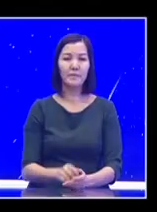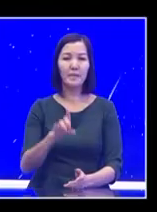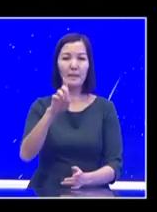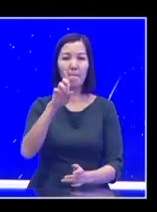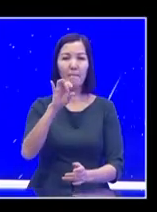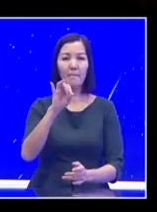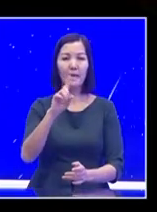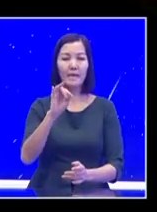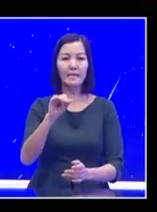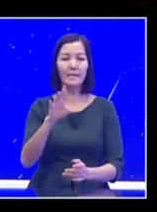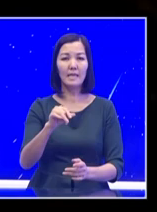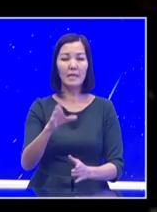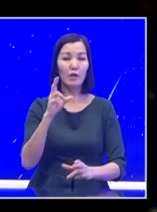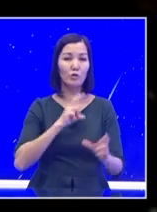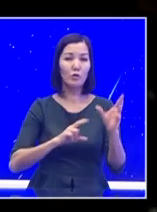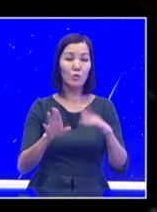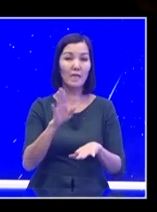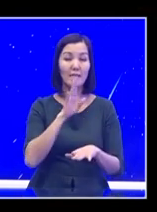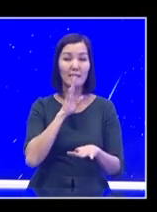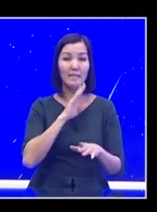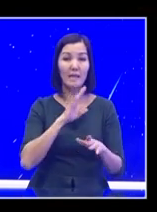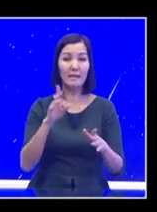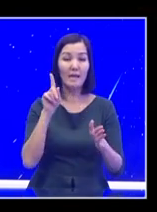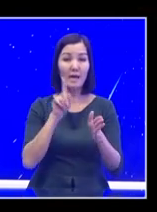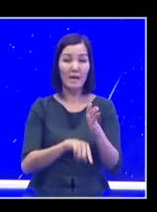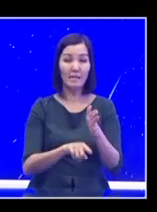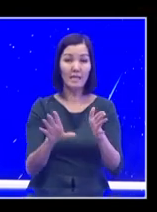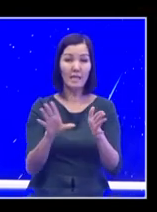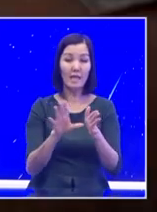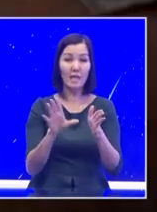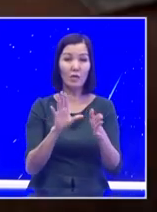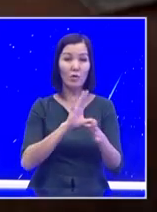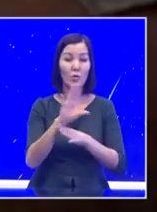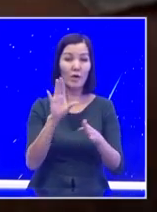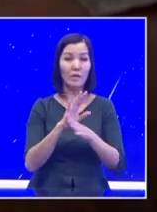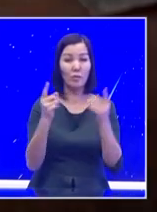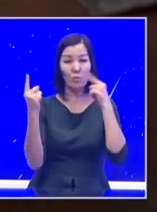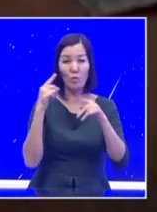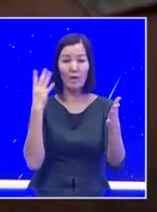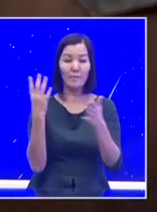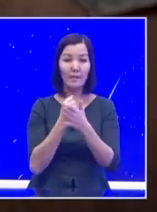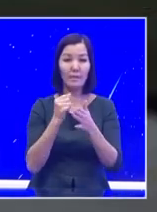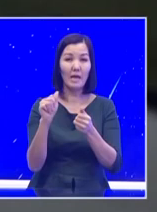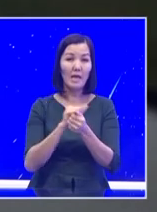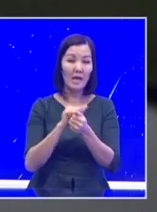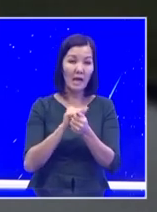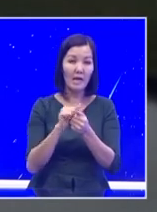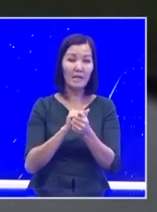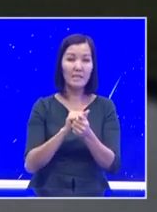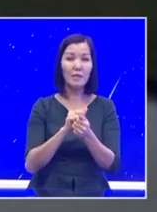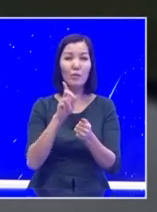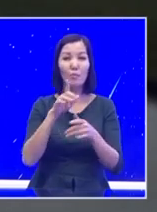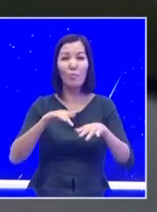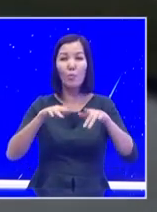Бразилиялық студент арзан электр қуатын өндіру әдісін тапты. 22 жастағы Келли Марейра электр қуатын қағаз, графит және будан өндіреді.